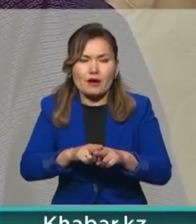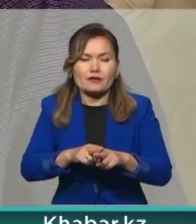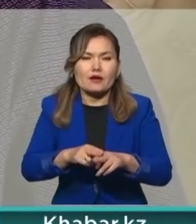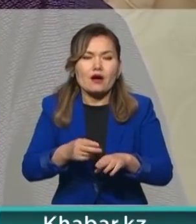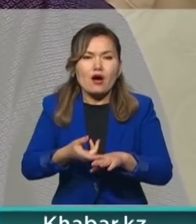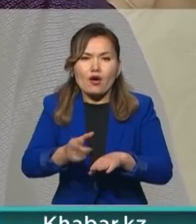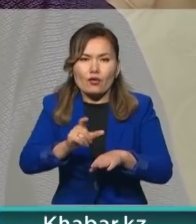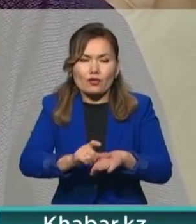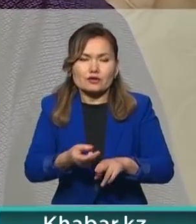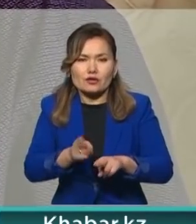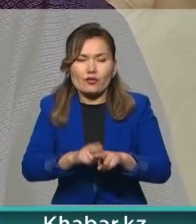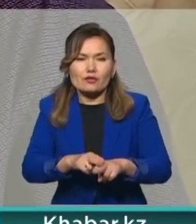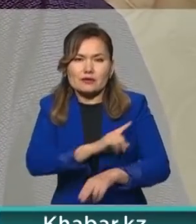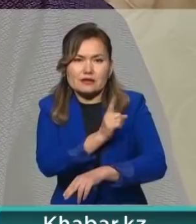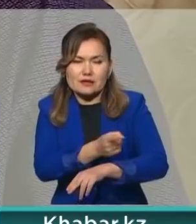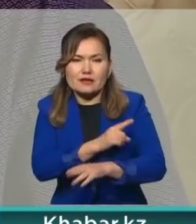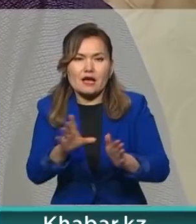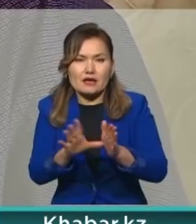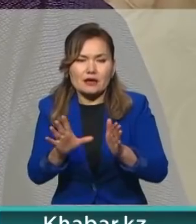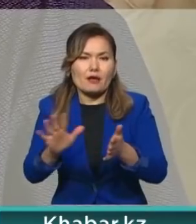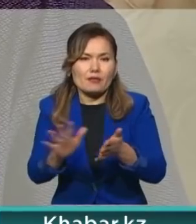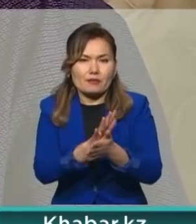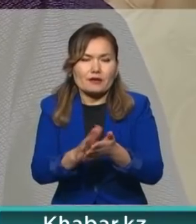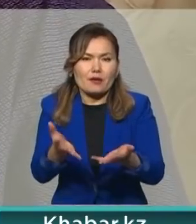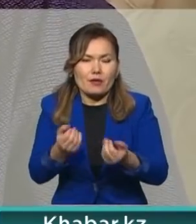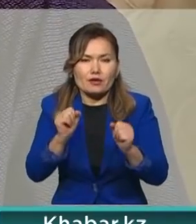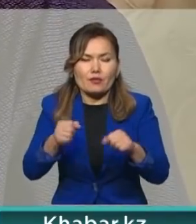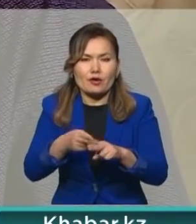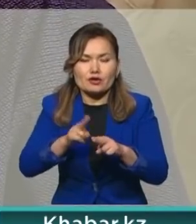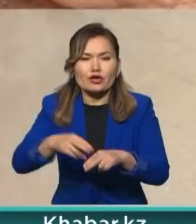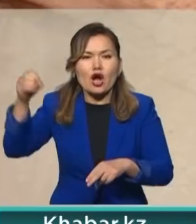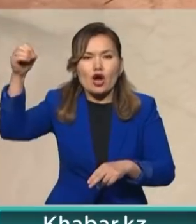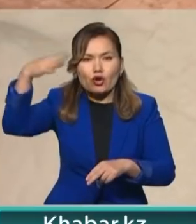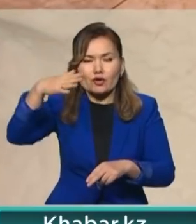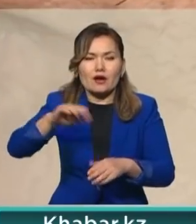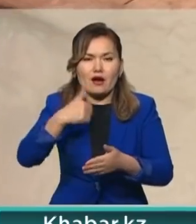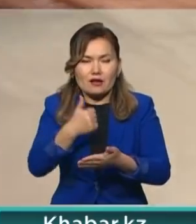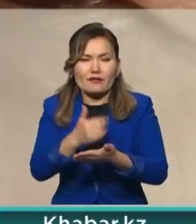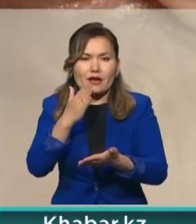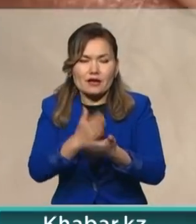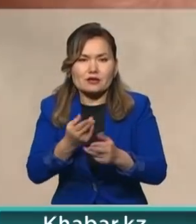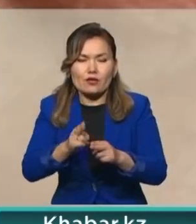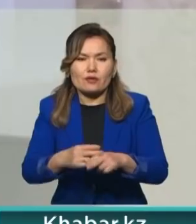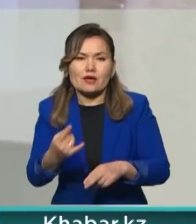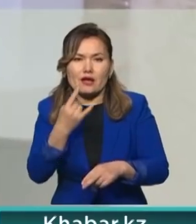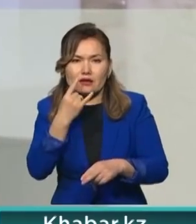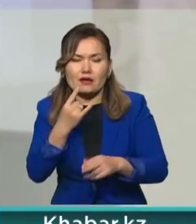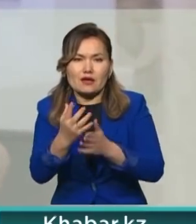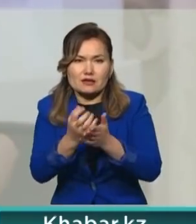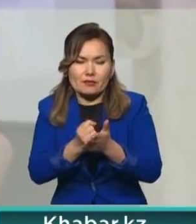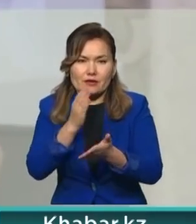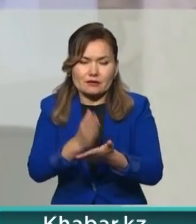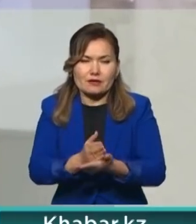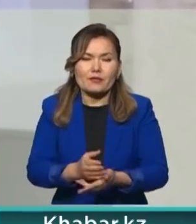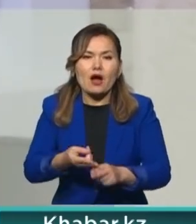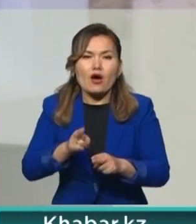істей береді. Күн барда тікелей энергия алуға болады. Ал болтты болып күн түспесе, тиісті энергияны жиналған қуат көзінен аламыз. Ғаділжан